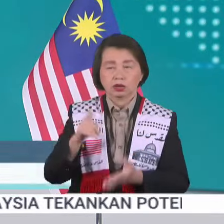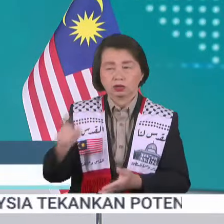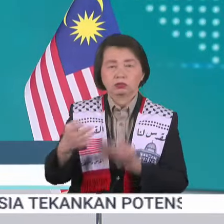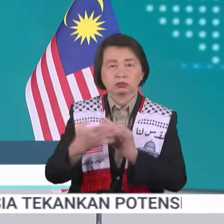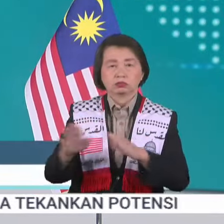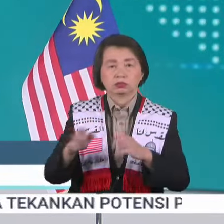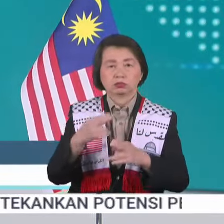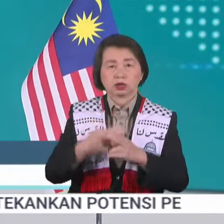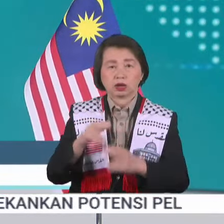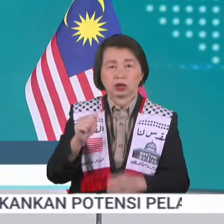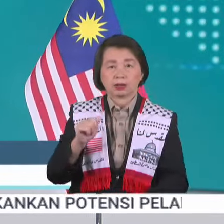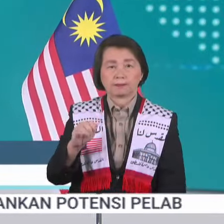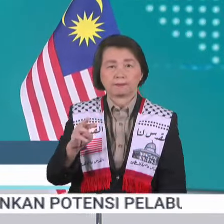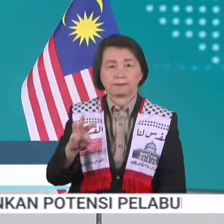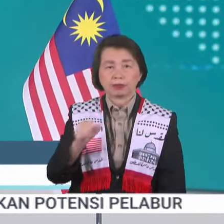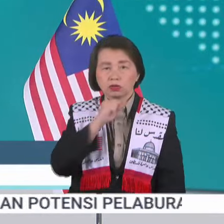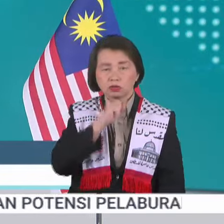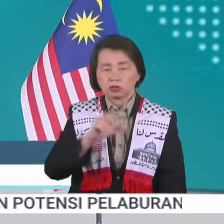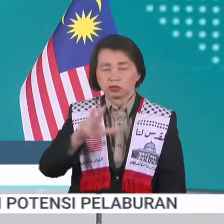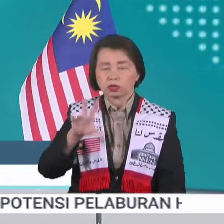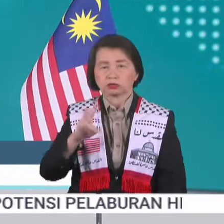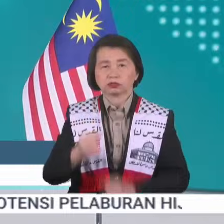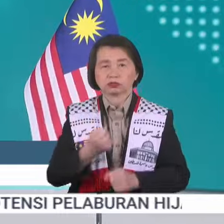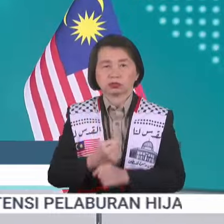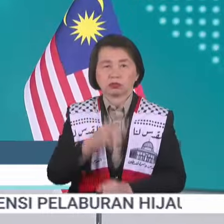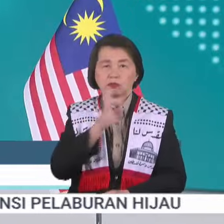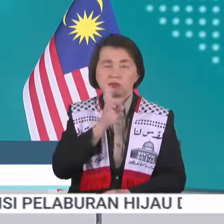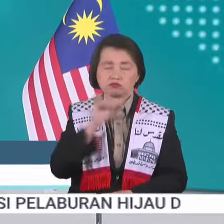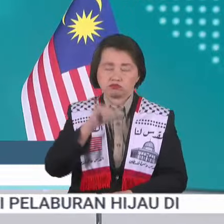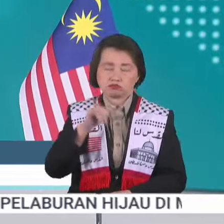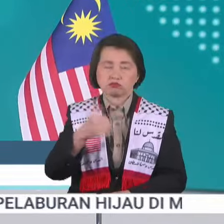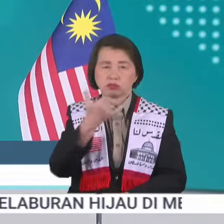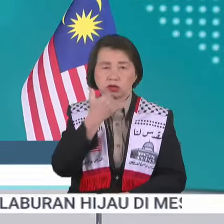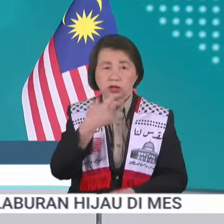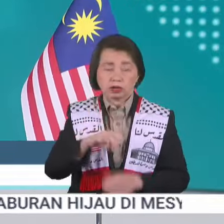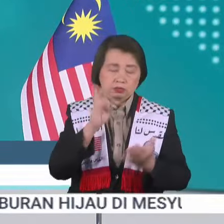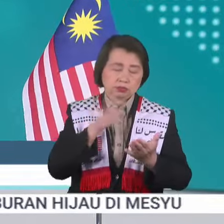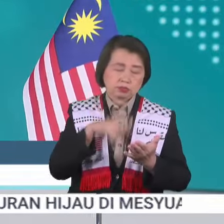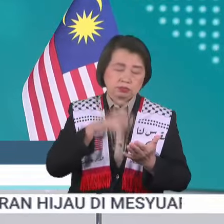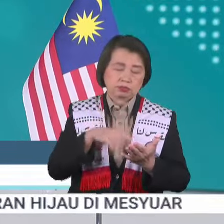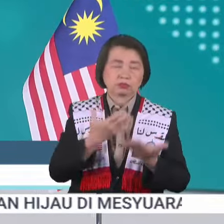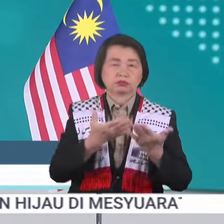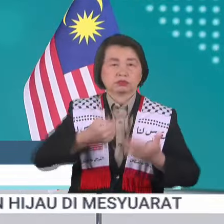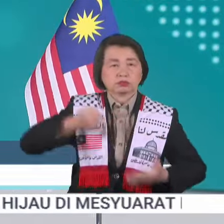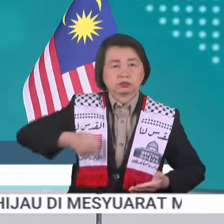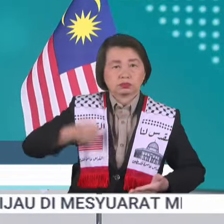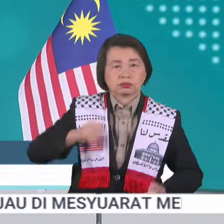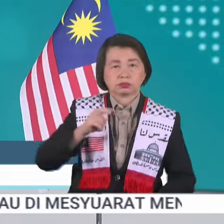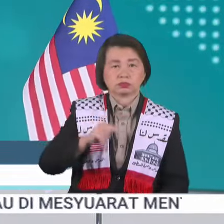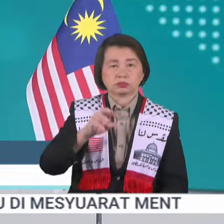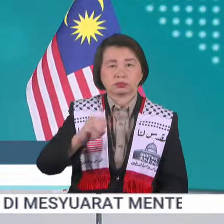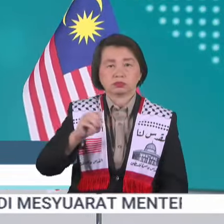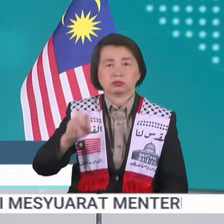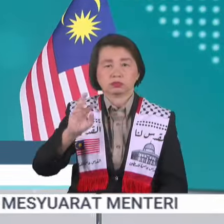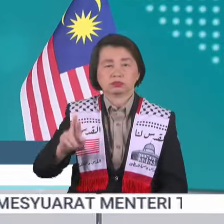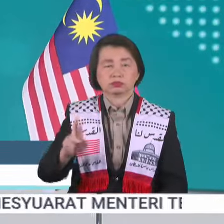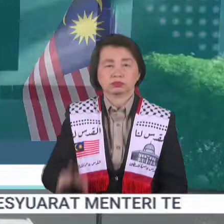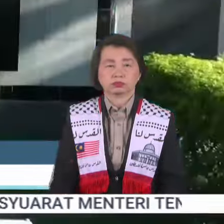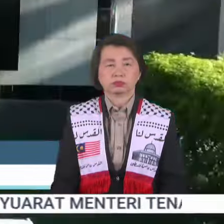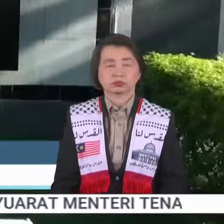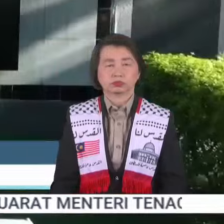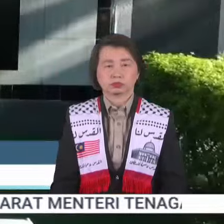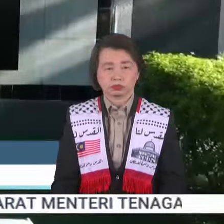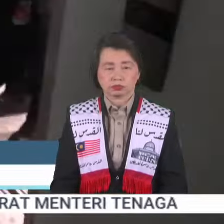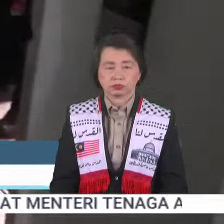Aimi Syairah Ismail, 37 tahun, mengaku bersalah sebaik pertuduhan dibacakan di hadapan Magistrate Nur Mazrini Mahmud.